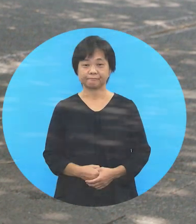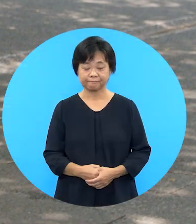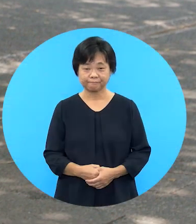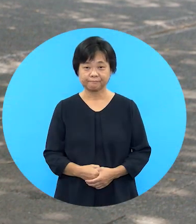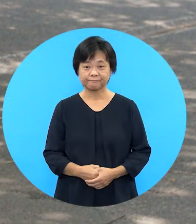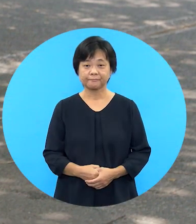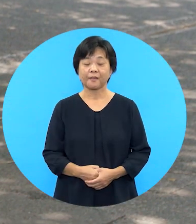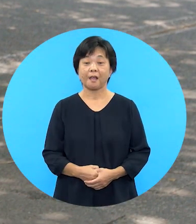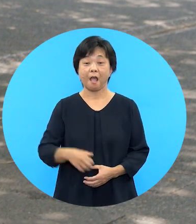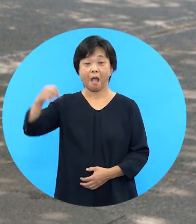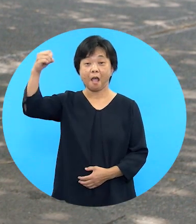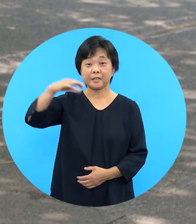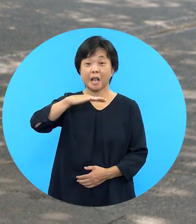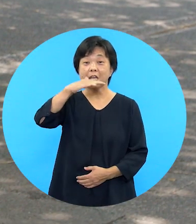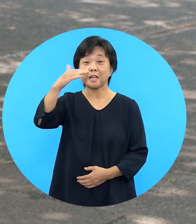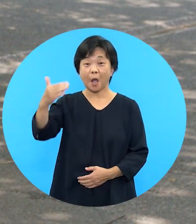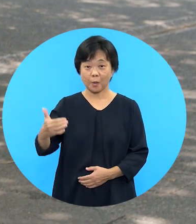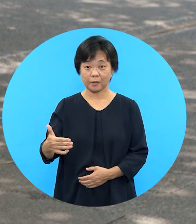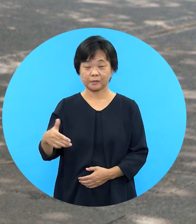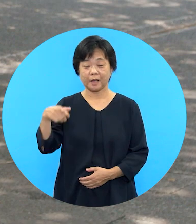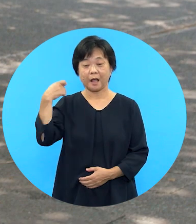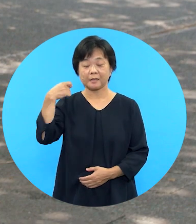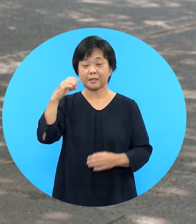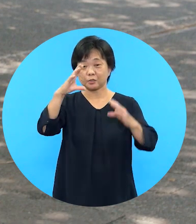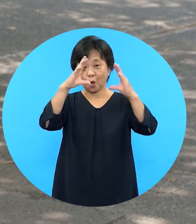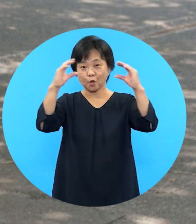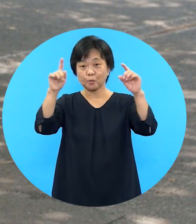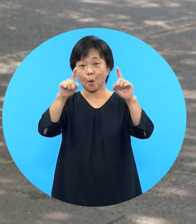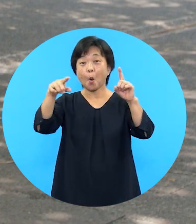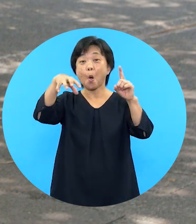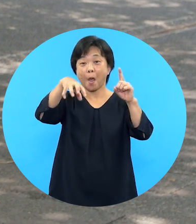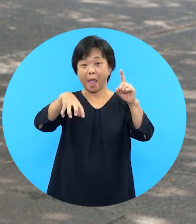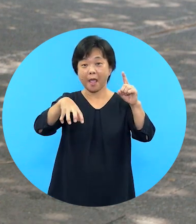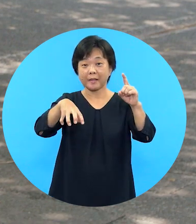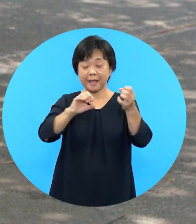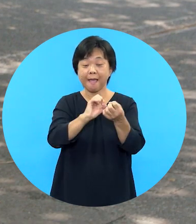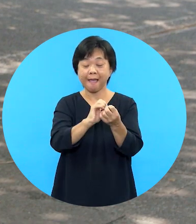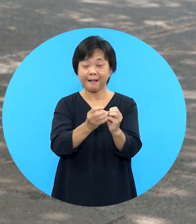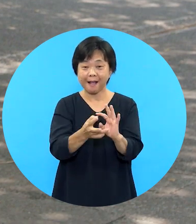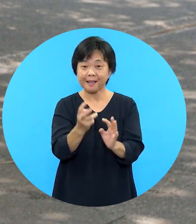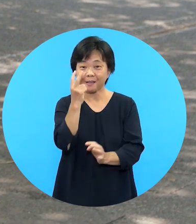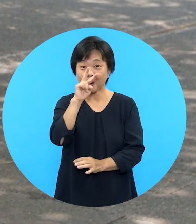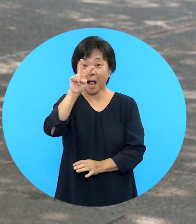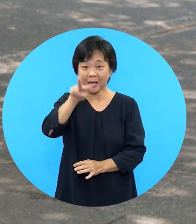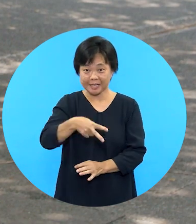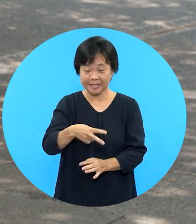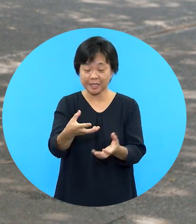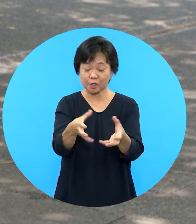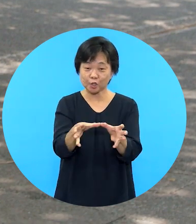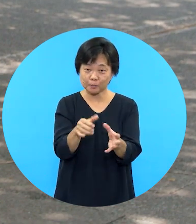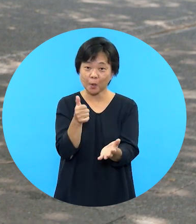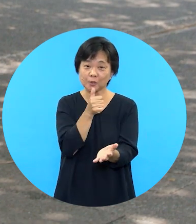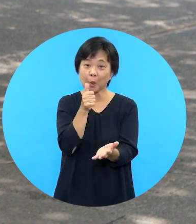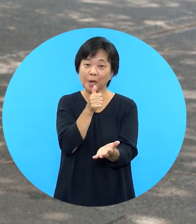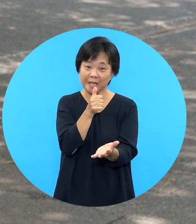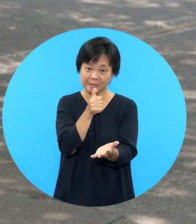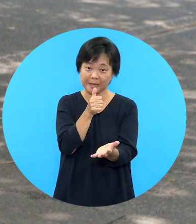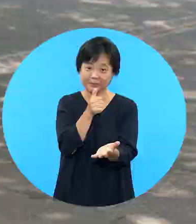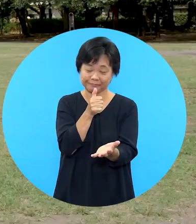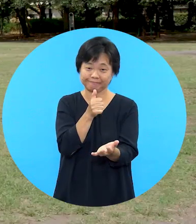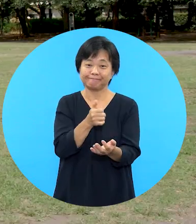最初はこちら光が丘にある夏の雲公園で花壇の管理を行っているグループを紹介します